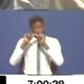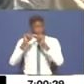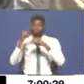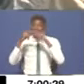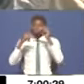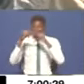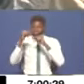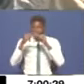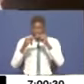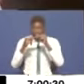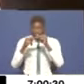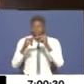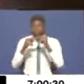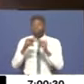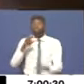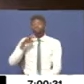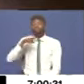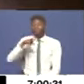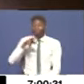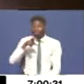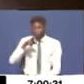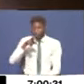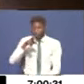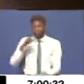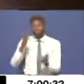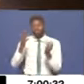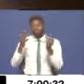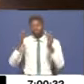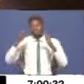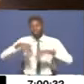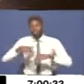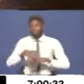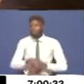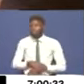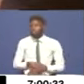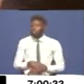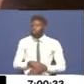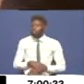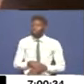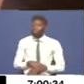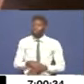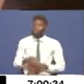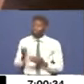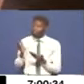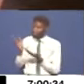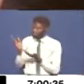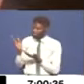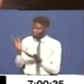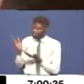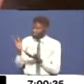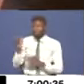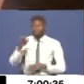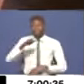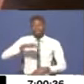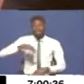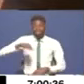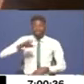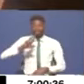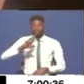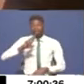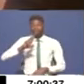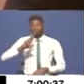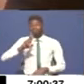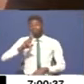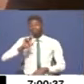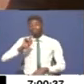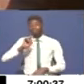County ndogo ya Ruiru. In this place it's called Itodua, fell down a 9-floor building which was